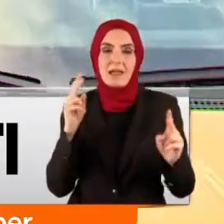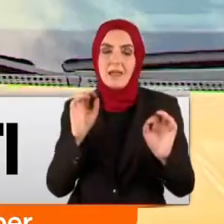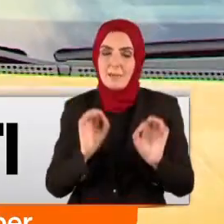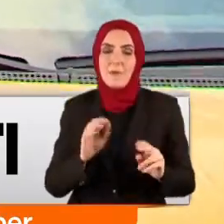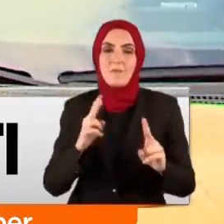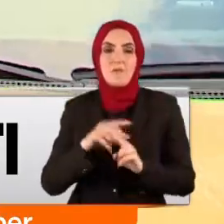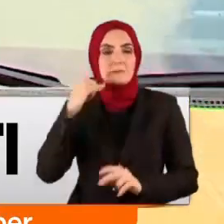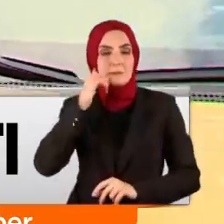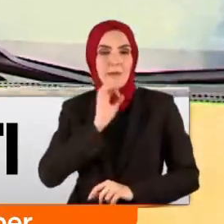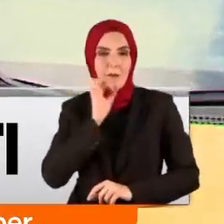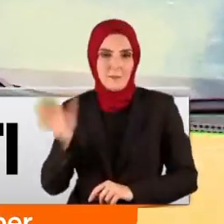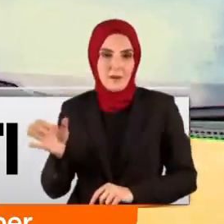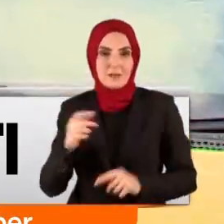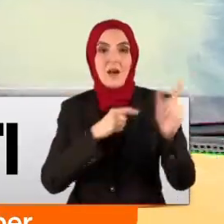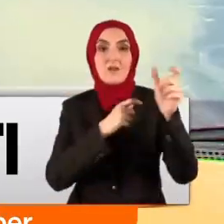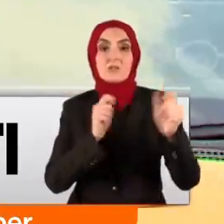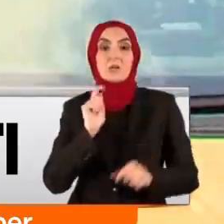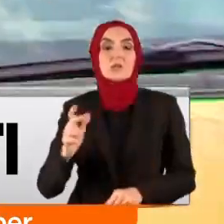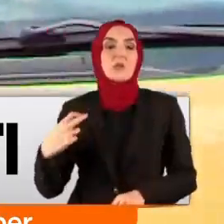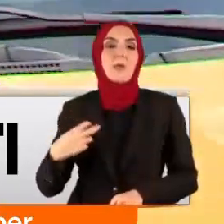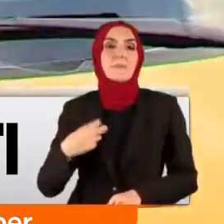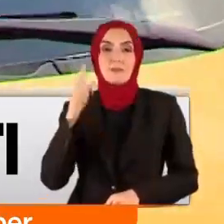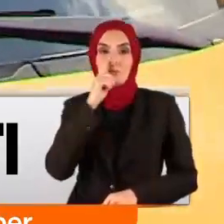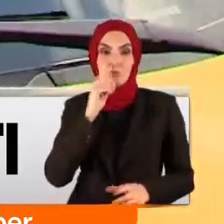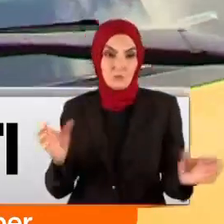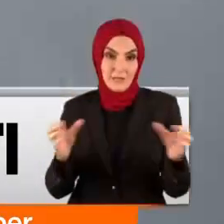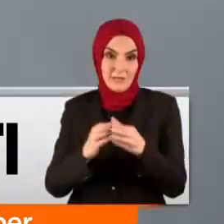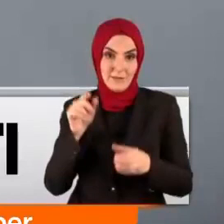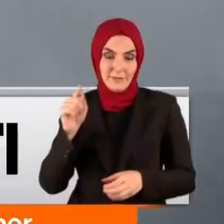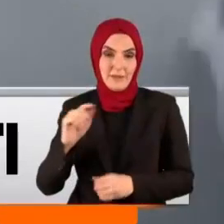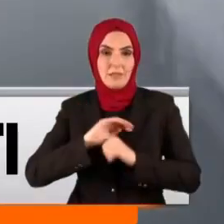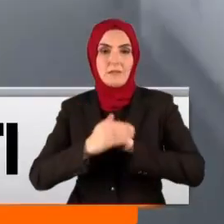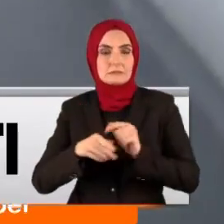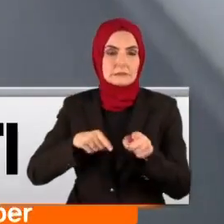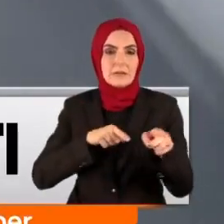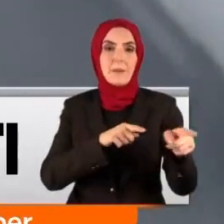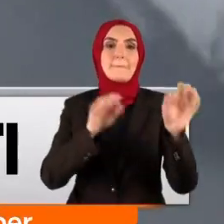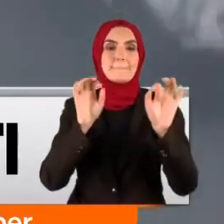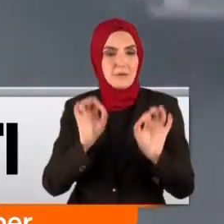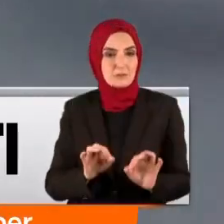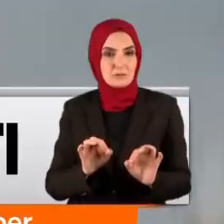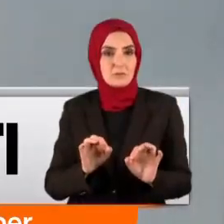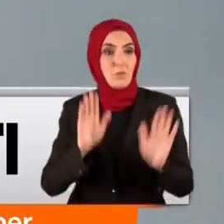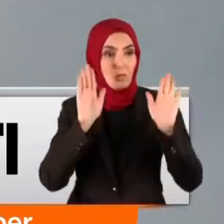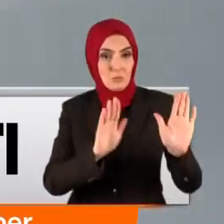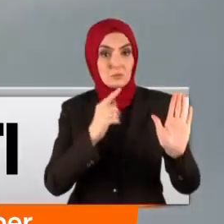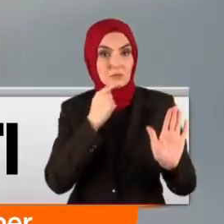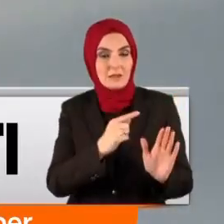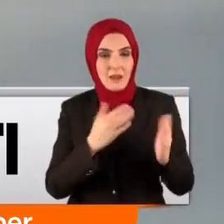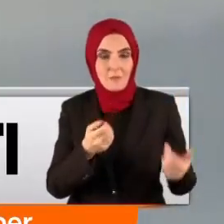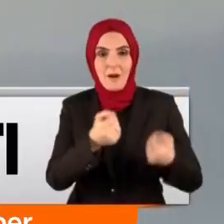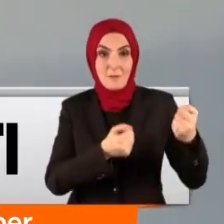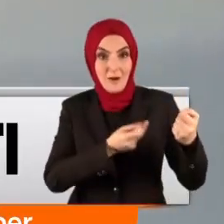İlçe Emniyet Müdürlüğü ekipleri taksinin peşine düştü. Dur ihtarında bulundu ama araç kaçınca bu kez